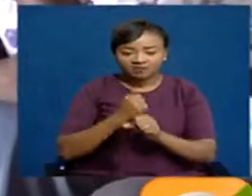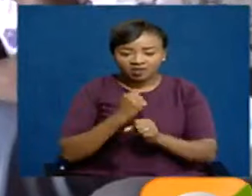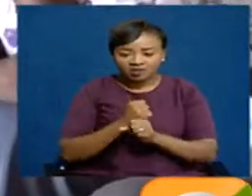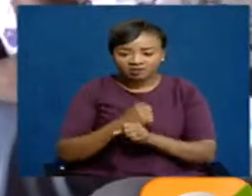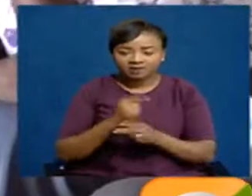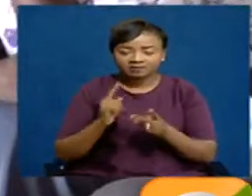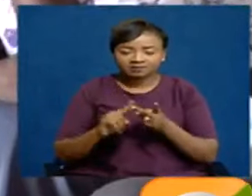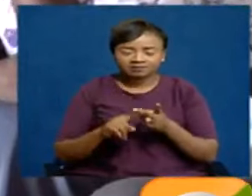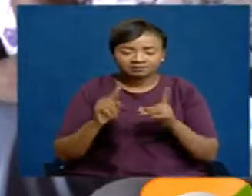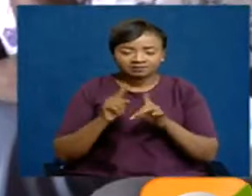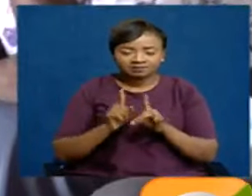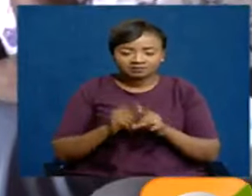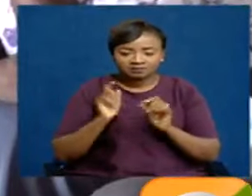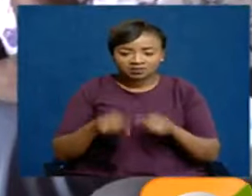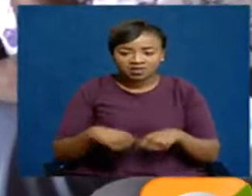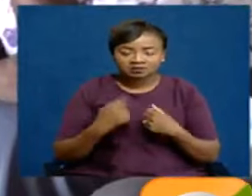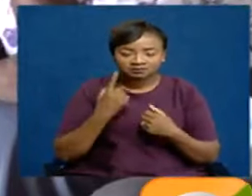Kigeni kuingilia kati ili kuhakikisha wanapata haki